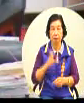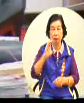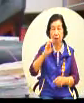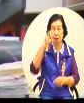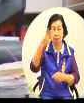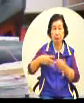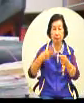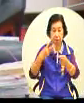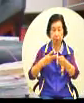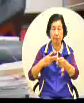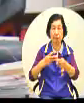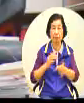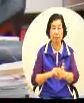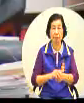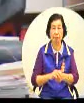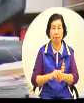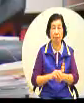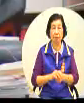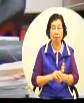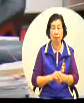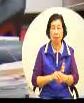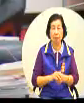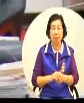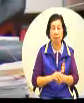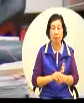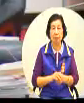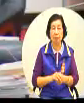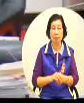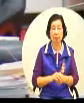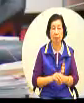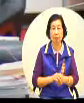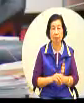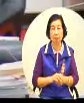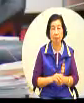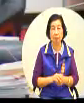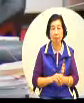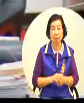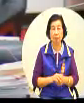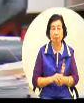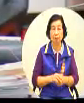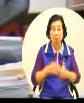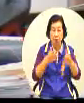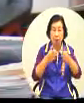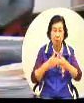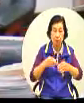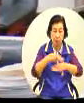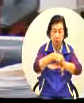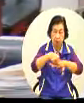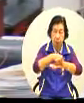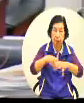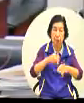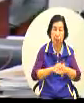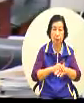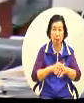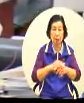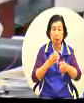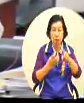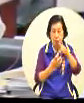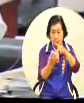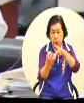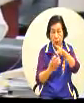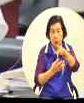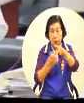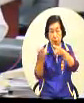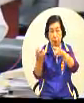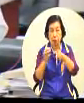93年如火如荼的如火如荼的要规划缆车计划到